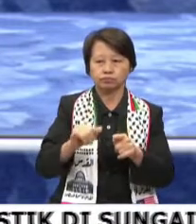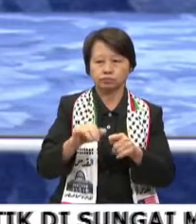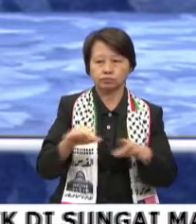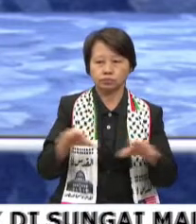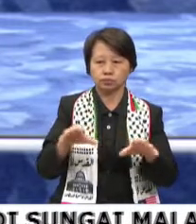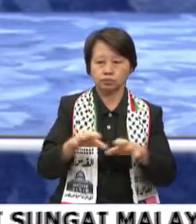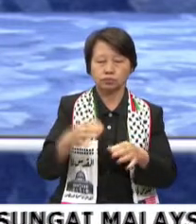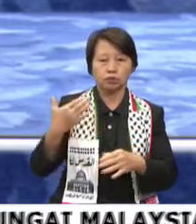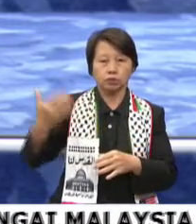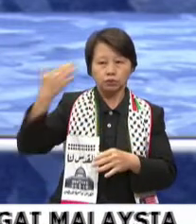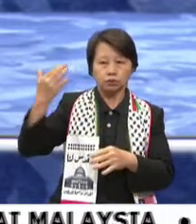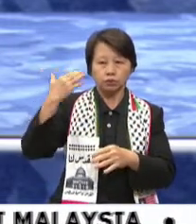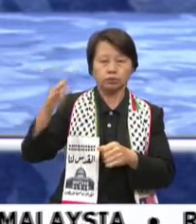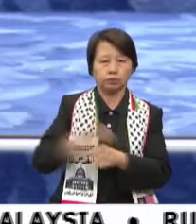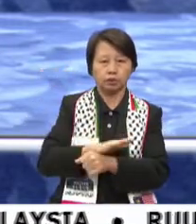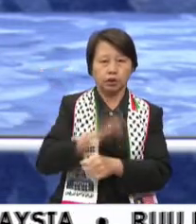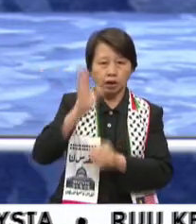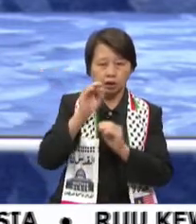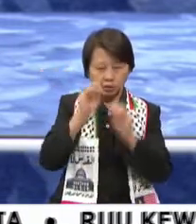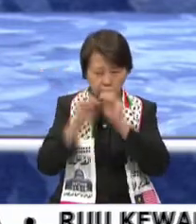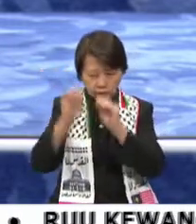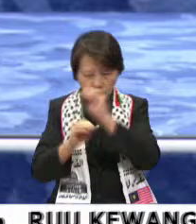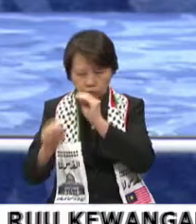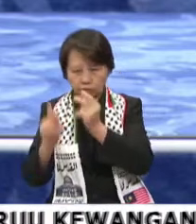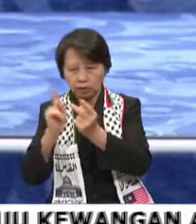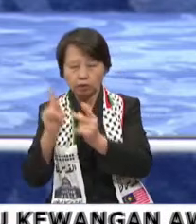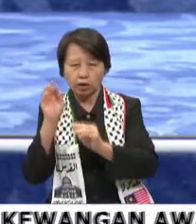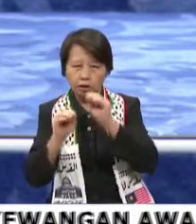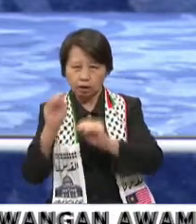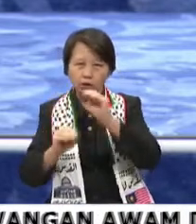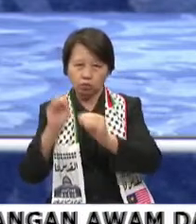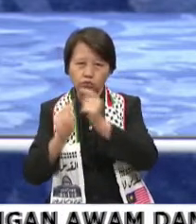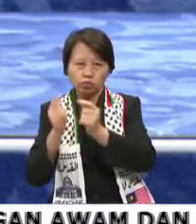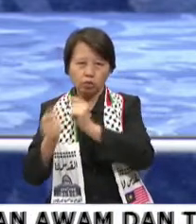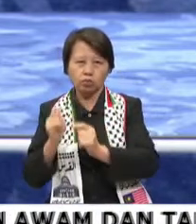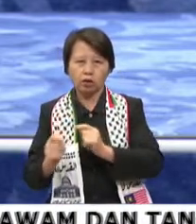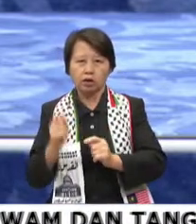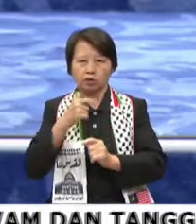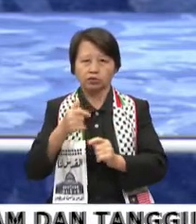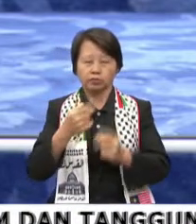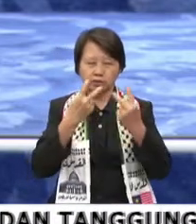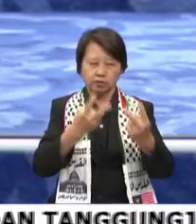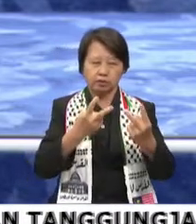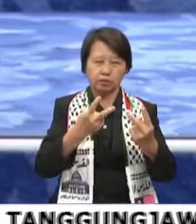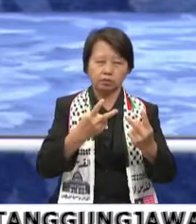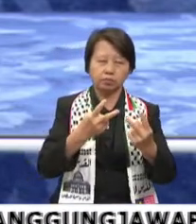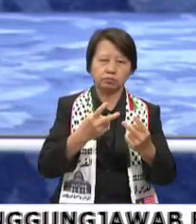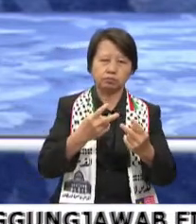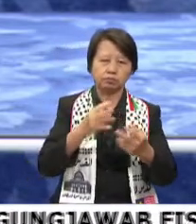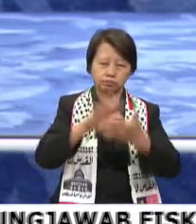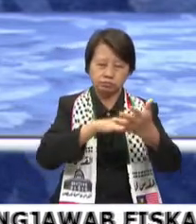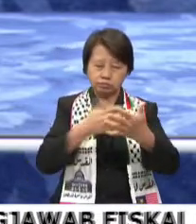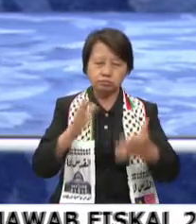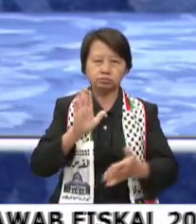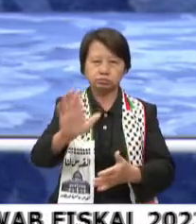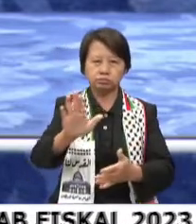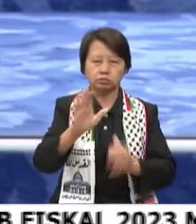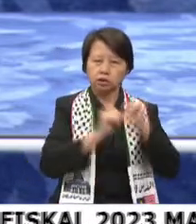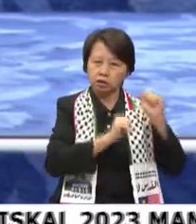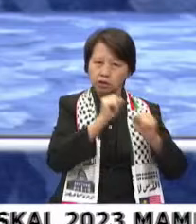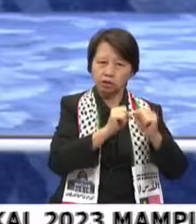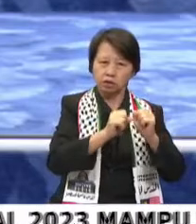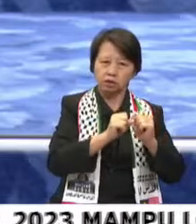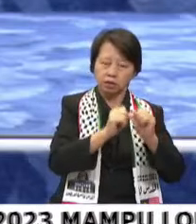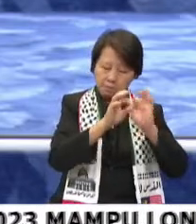dijalankan dulu sepenuhnya kita akan ubah suai kena kalau kita lihat kerangka Madani ini soal nilai soal akhlak